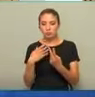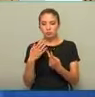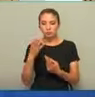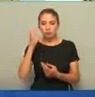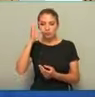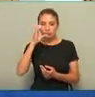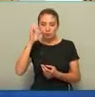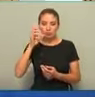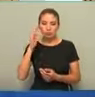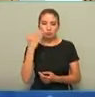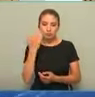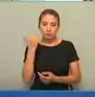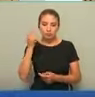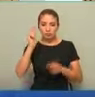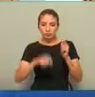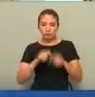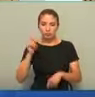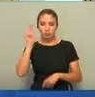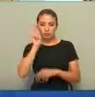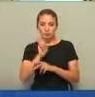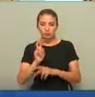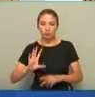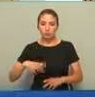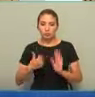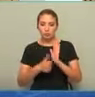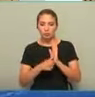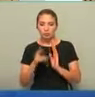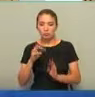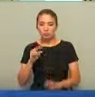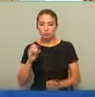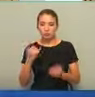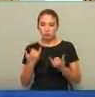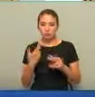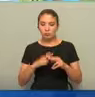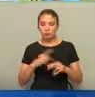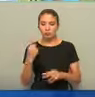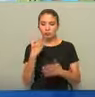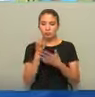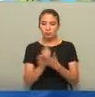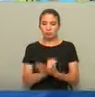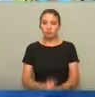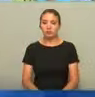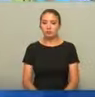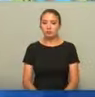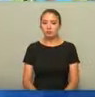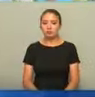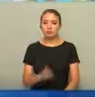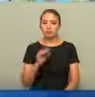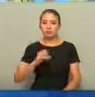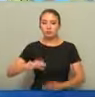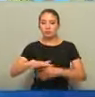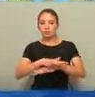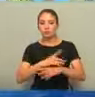Татарстанның, Өзбекстанның кеп осы жерде жатып оқыған медресе де, 6 медресе де. Шу медресенің бірі осы сақланып қалды. Қарнақтың мақтанышына